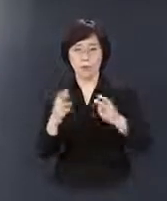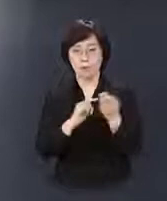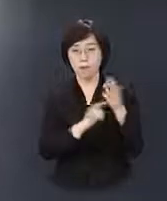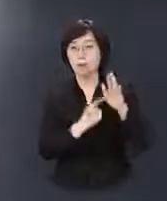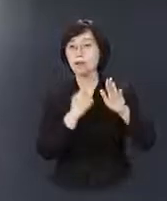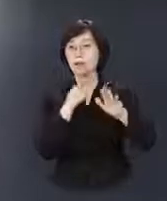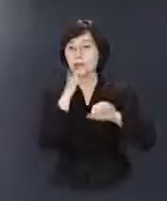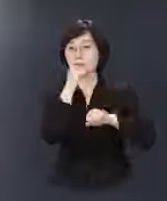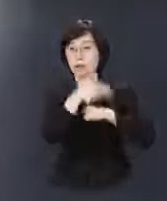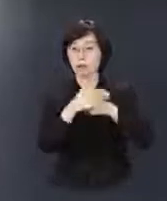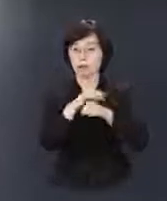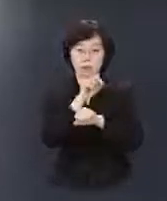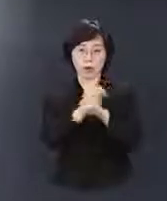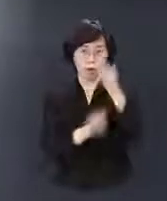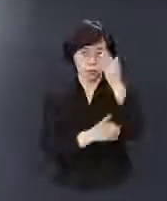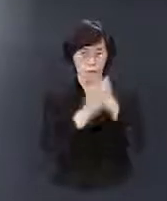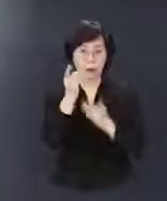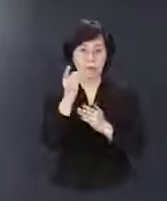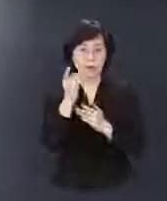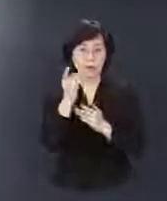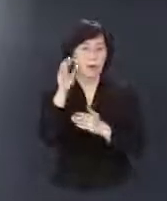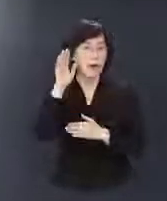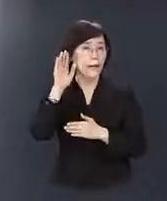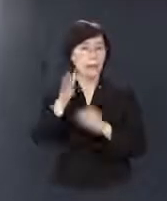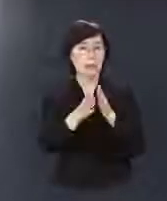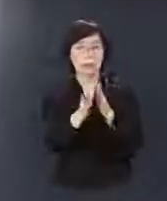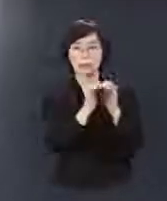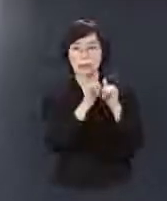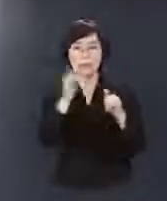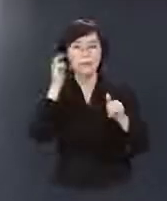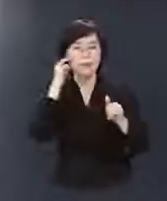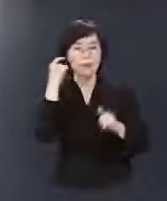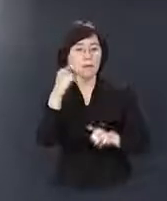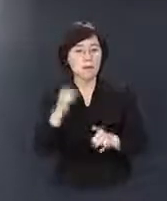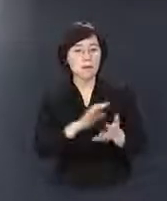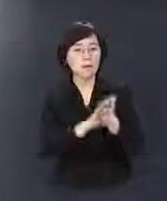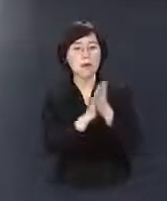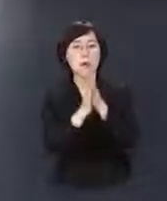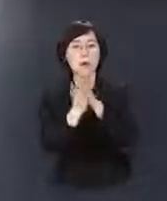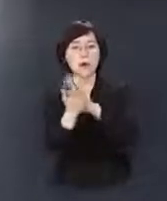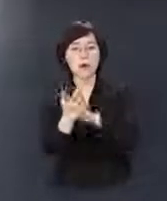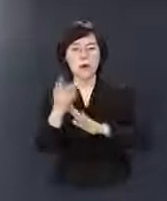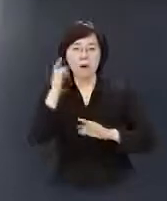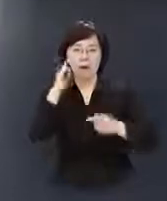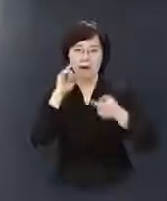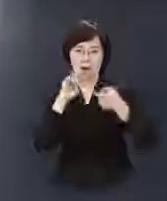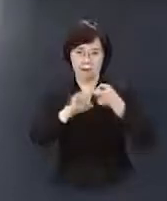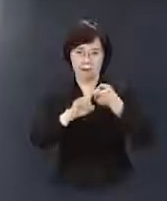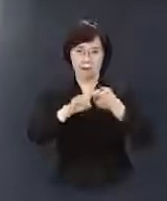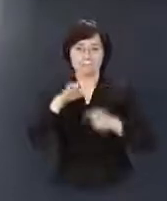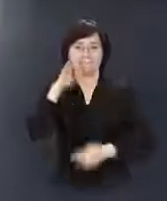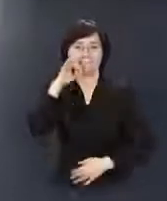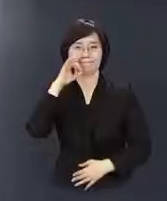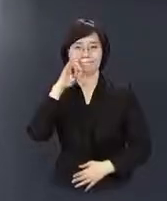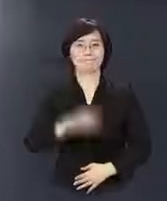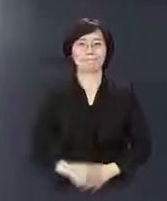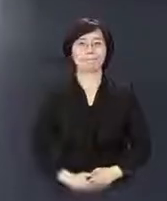제시된 대구경북 행정 통합 앞으로 시 도민들의 생각이 어떻게 변화할지 관심이 모아집니다